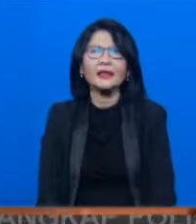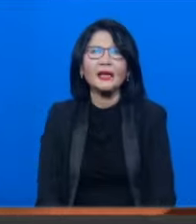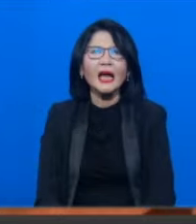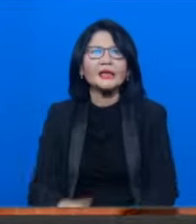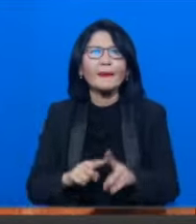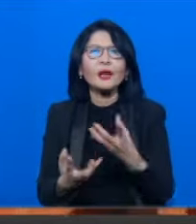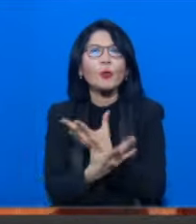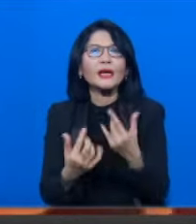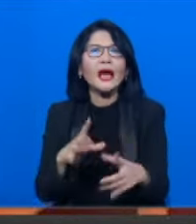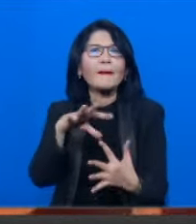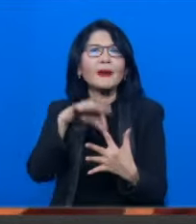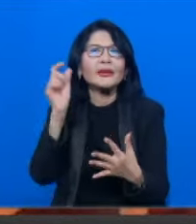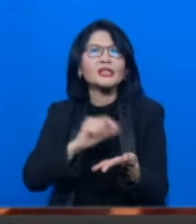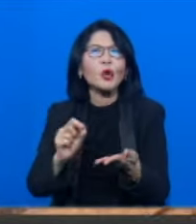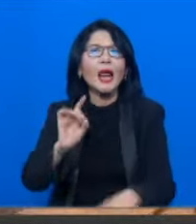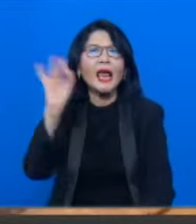warga lebih memilih sekolah lain.